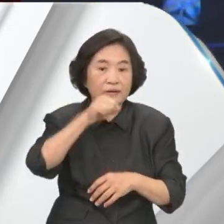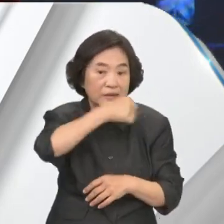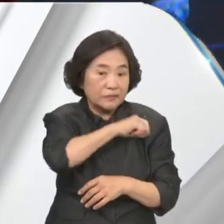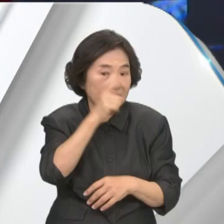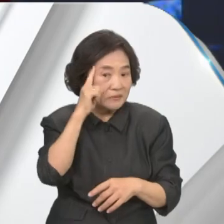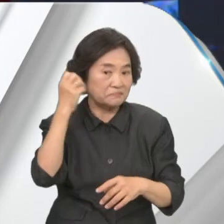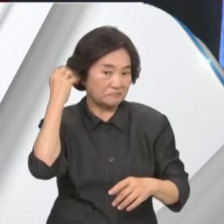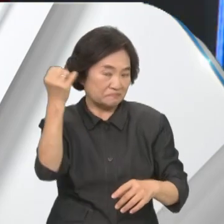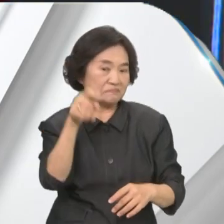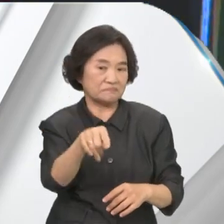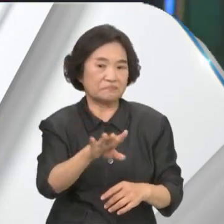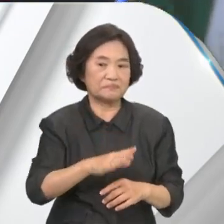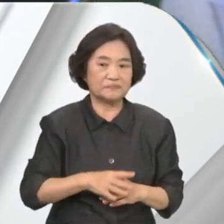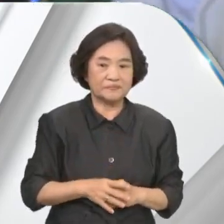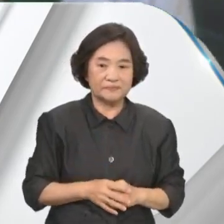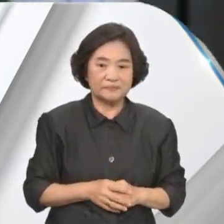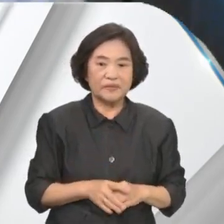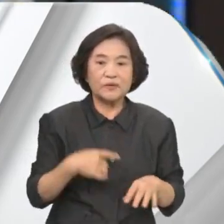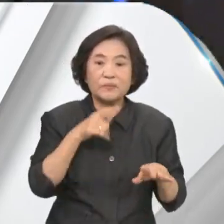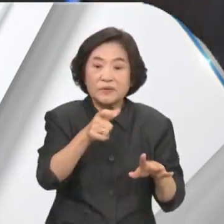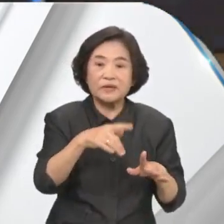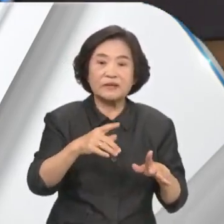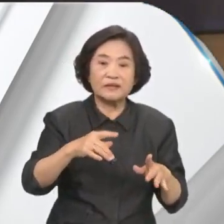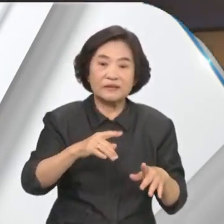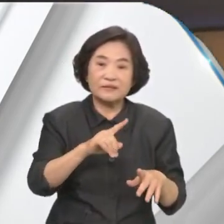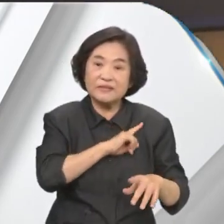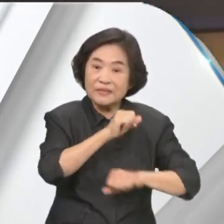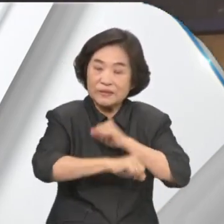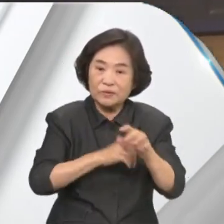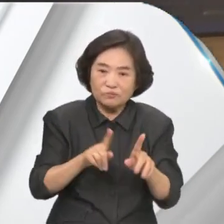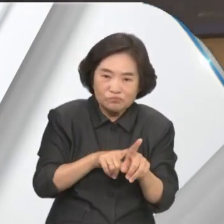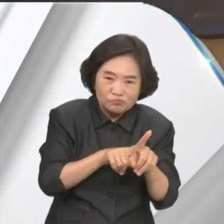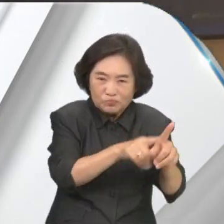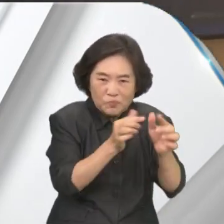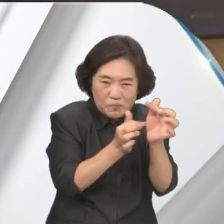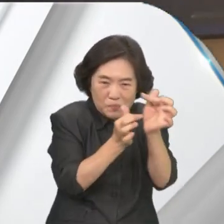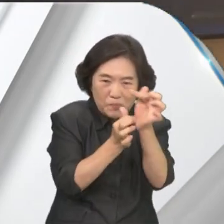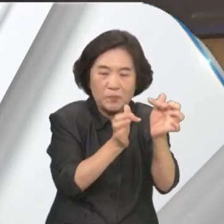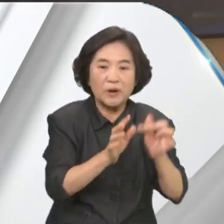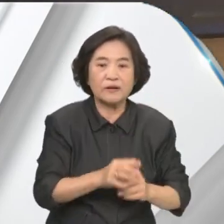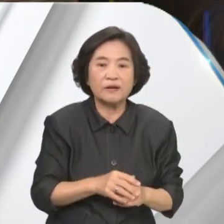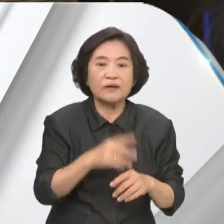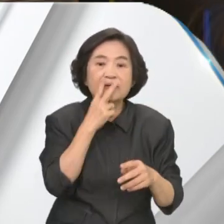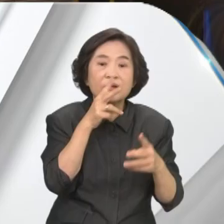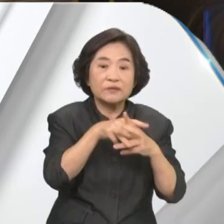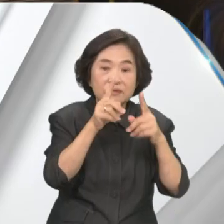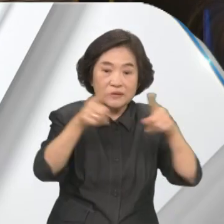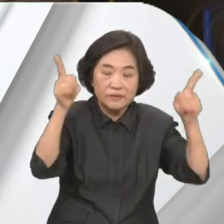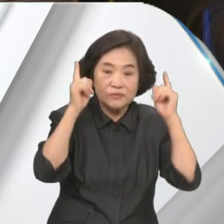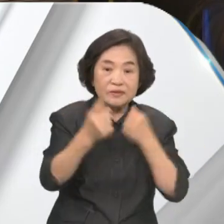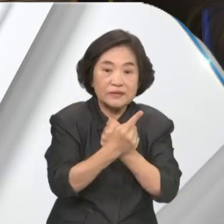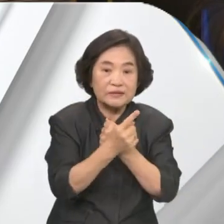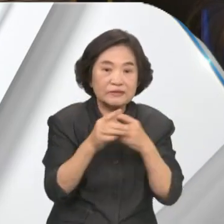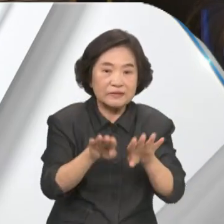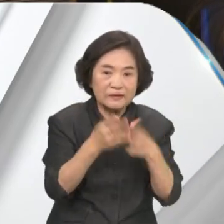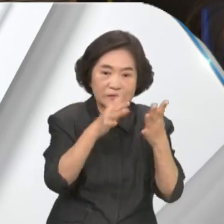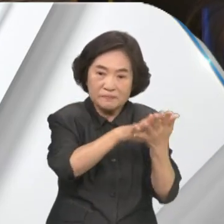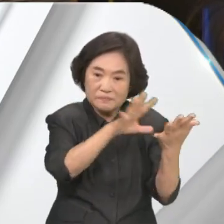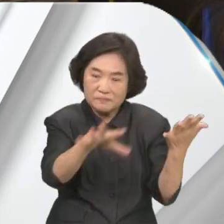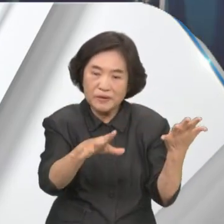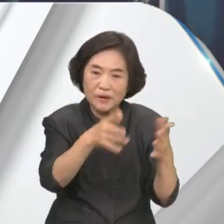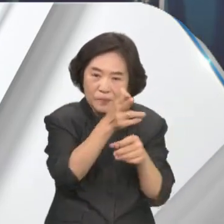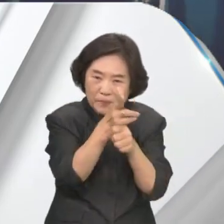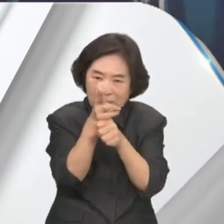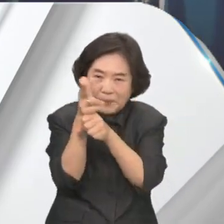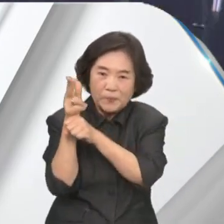最新的一套设备，我们叫做自动追焦系统、定位系统。 阿祖太好太的学生诶，用镜头虚拟制片内